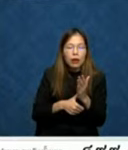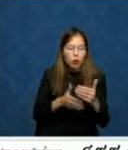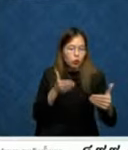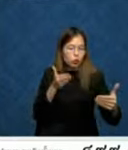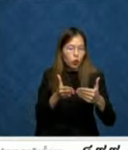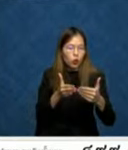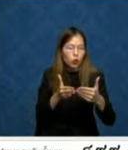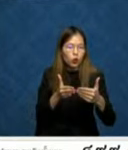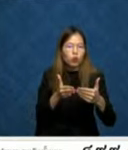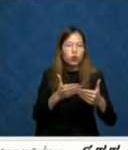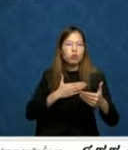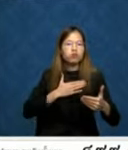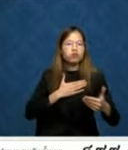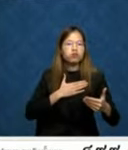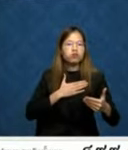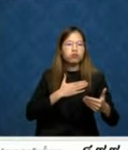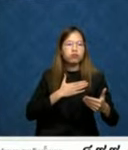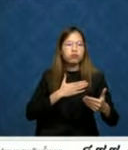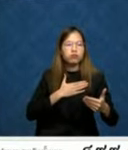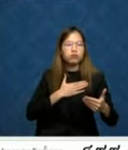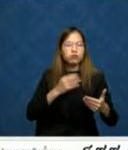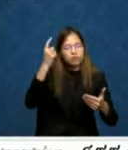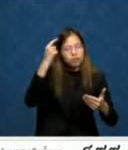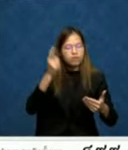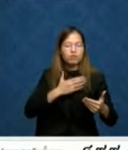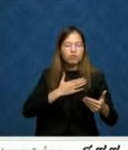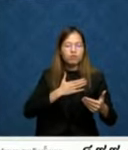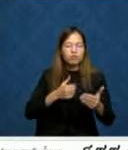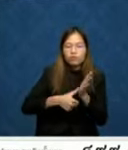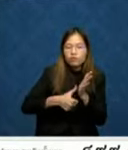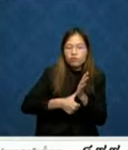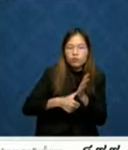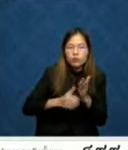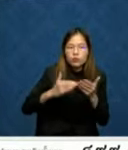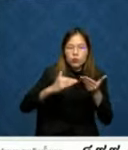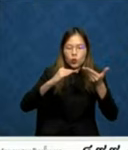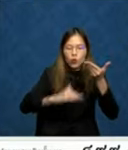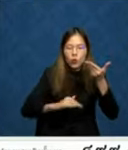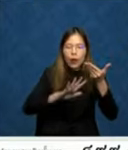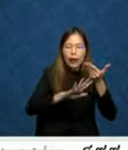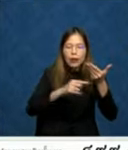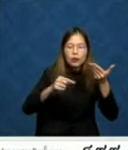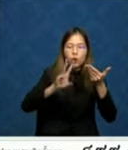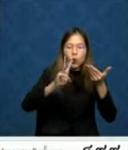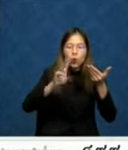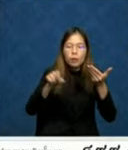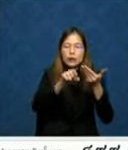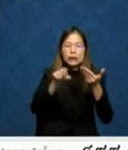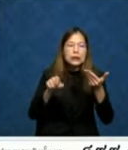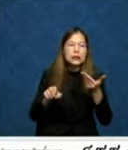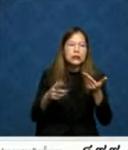แก้นิยามเสร็จทำยังไงเกิดอะไรขึ้นหนี้สาธารณะเราจะลดลง 5-6% ทันทีนะครับเหมือนปฏิหาริย์เลยใช่ไหม